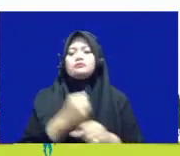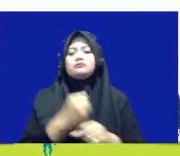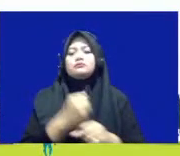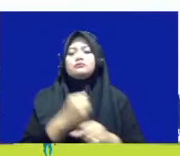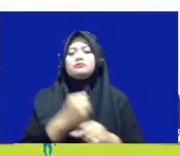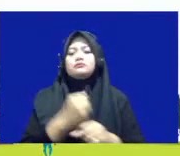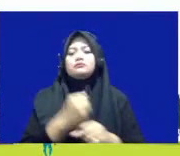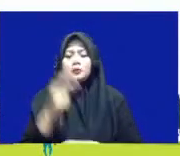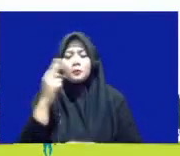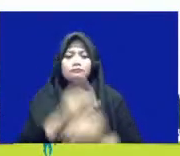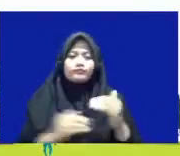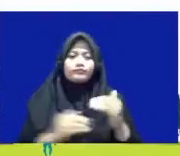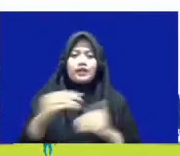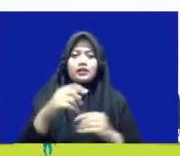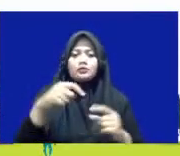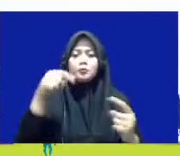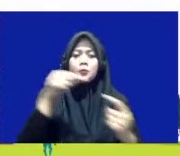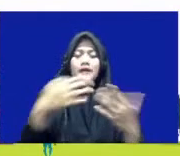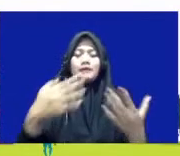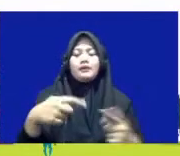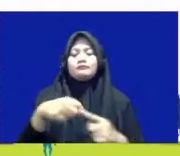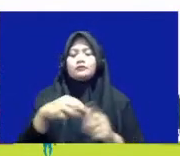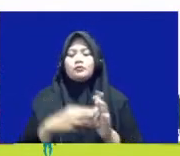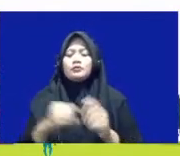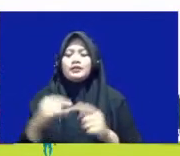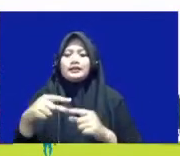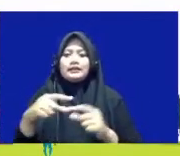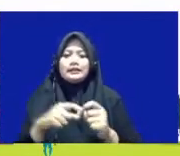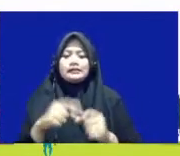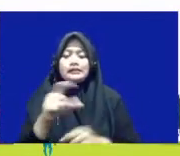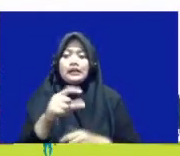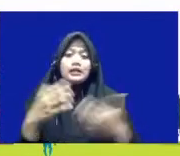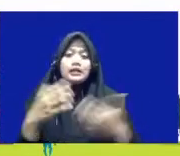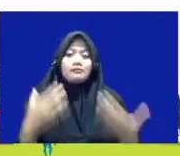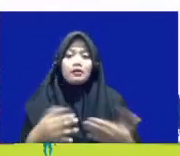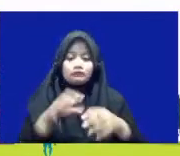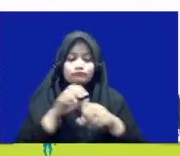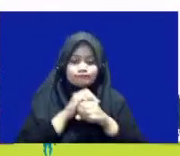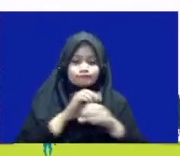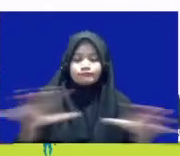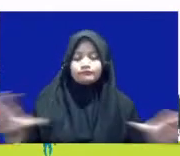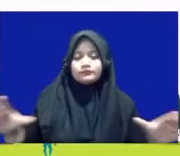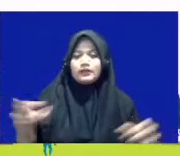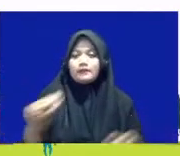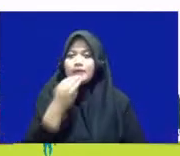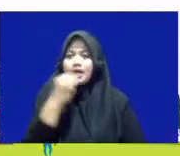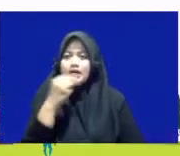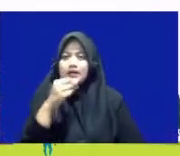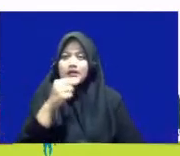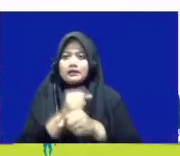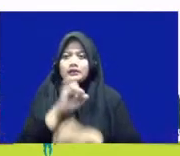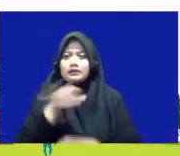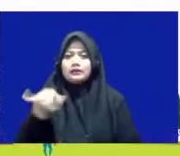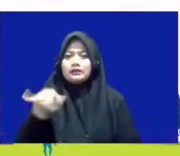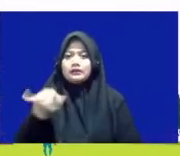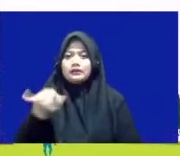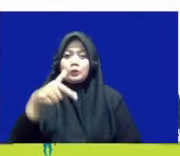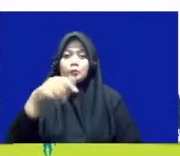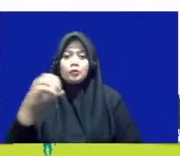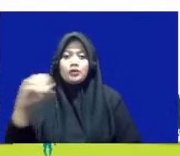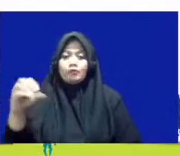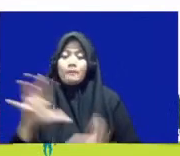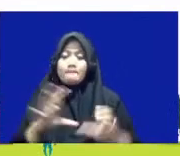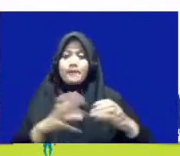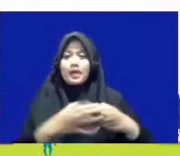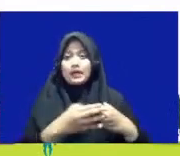imunitas dalam bentuk distribusi makanan bergizi sebanyak rata-rata 7.000 paket per hari.